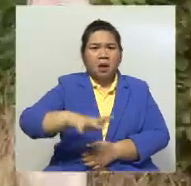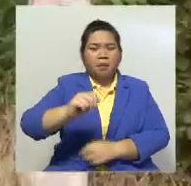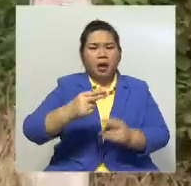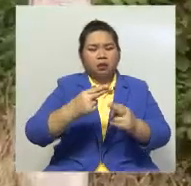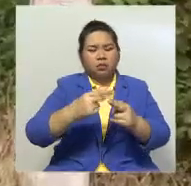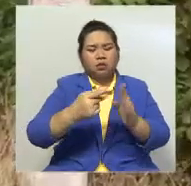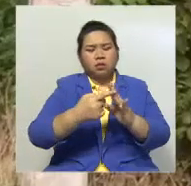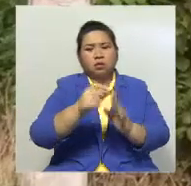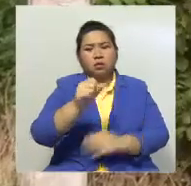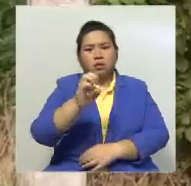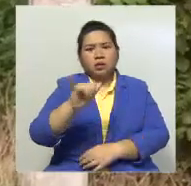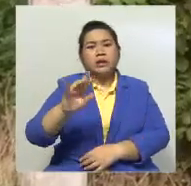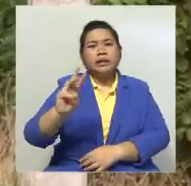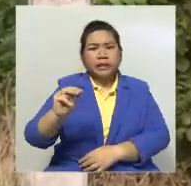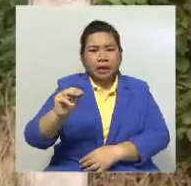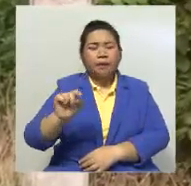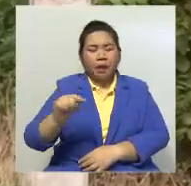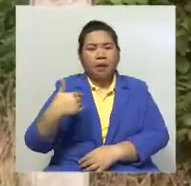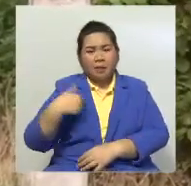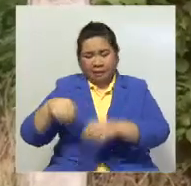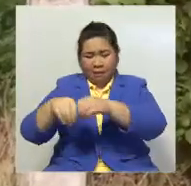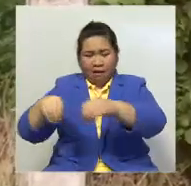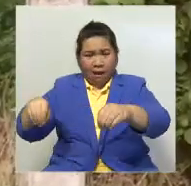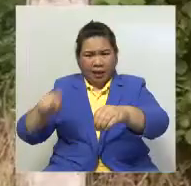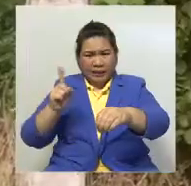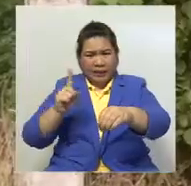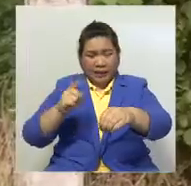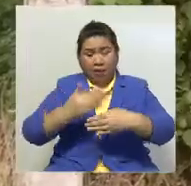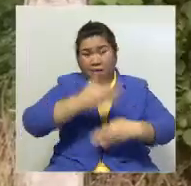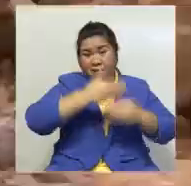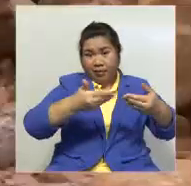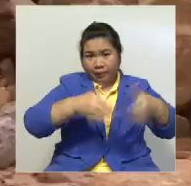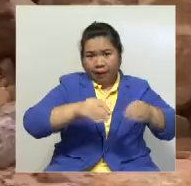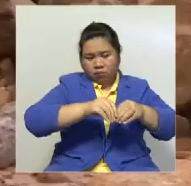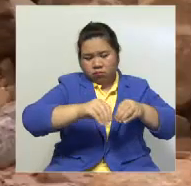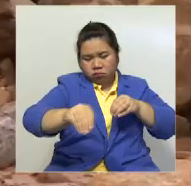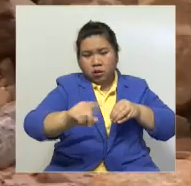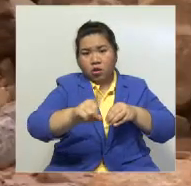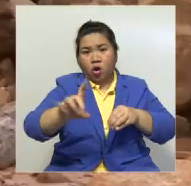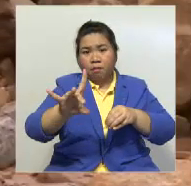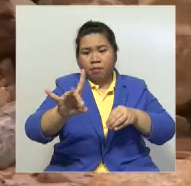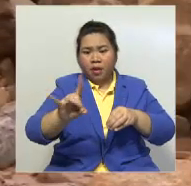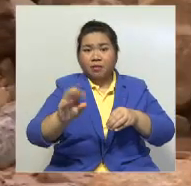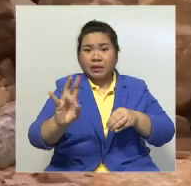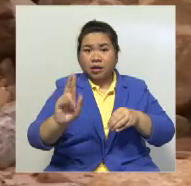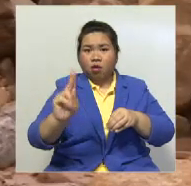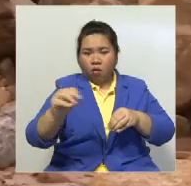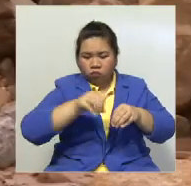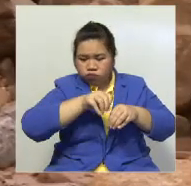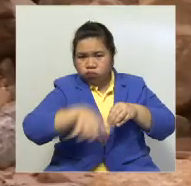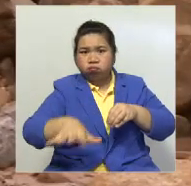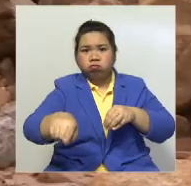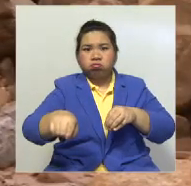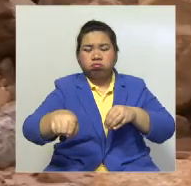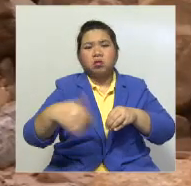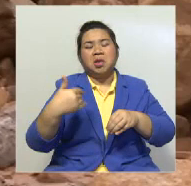เสียมปังในจังหวัดสตรึงเตรงค่ะที่ตั้งอยู่ห่างจากเขื่อนเซเปียงเซน้ำน้อยในลาวประมาณ187กิโลเมตรตอนนี้